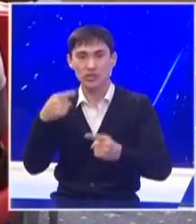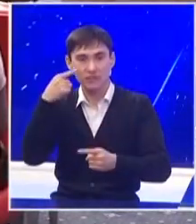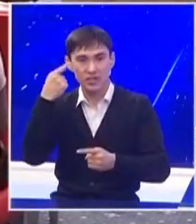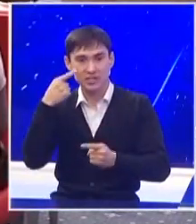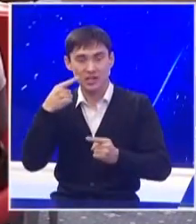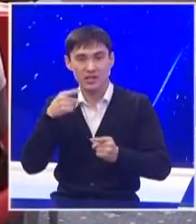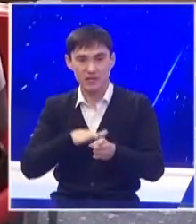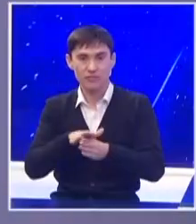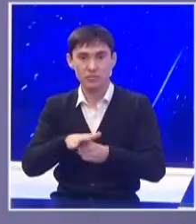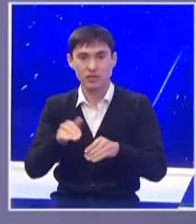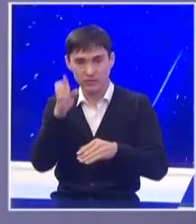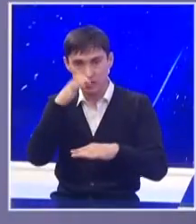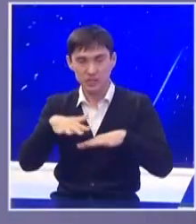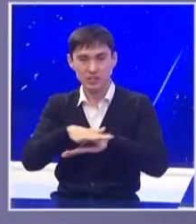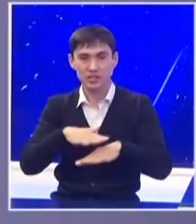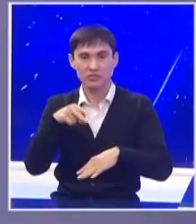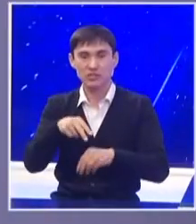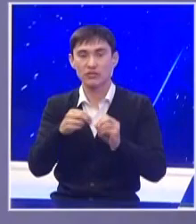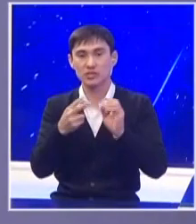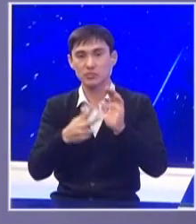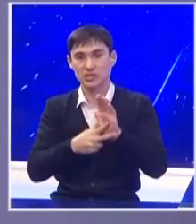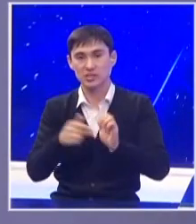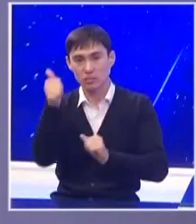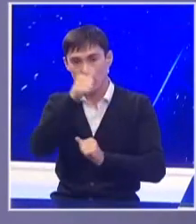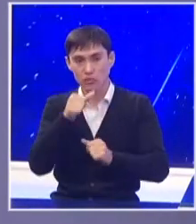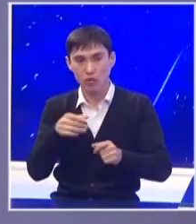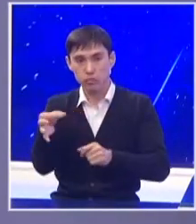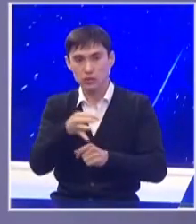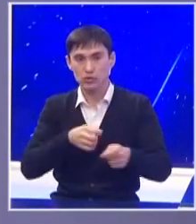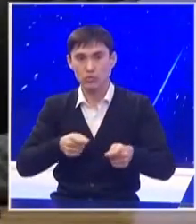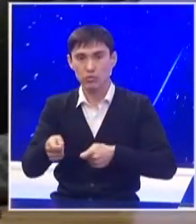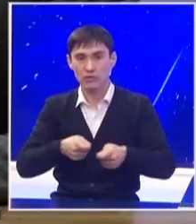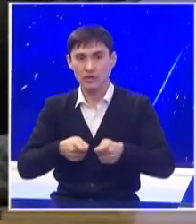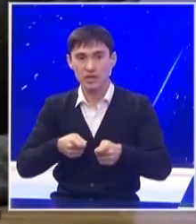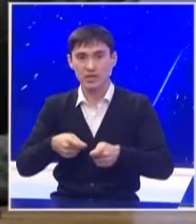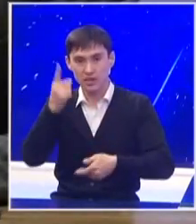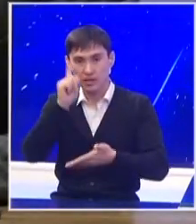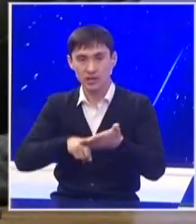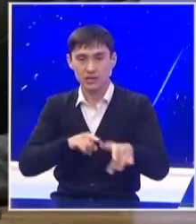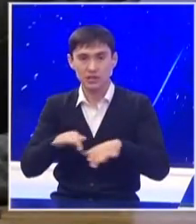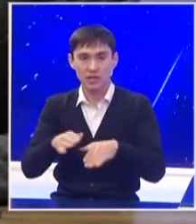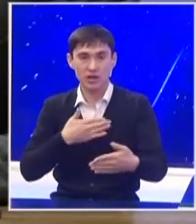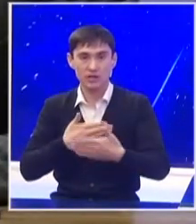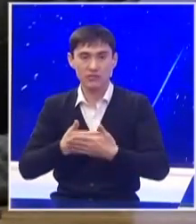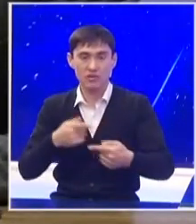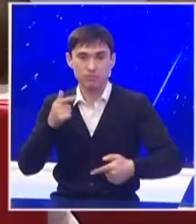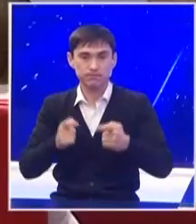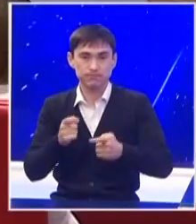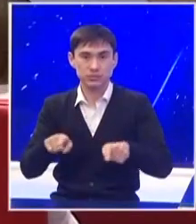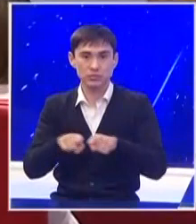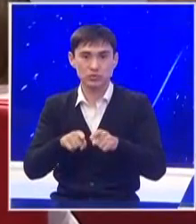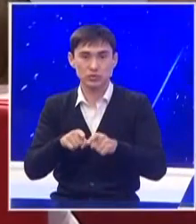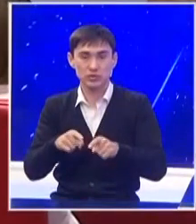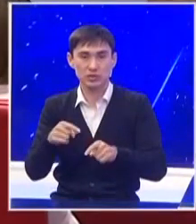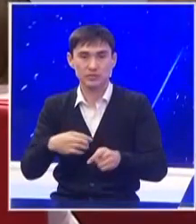и развернута в нашей стране в 2018 году. В областном управлении по делам религии ведется активная работа по борьбе с подобными